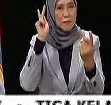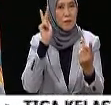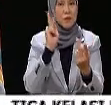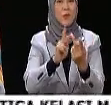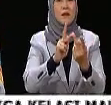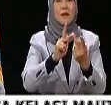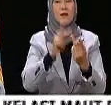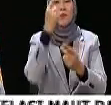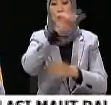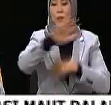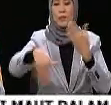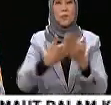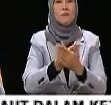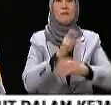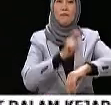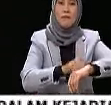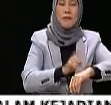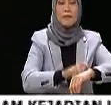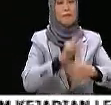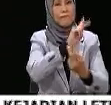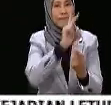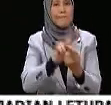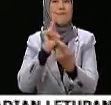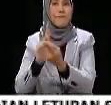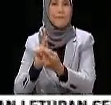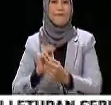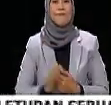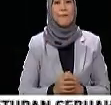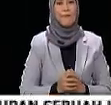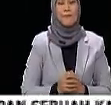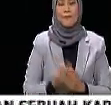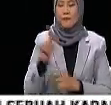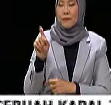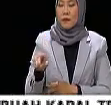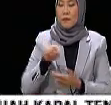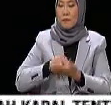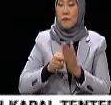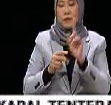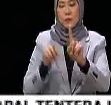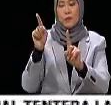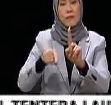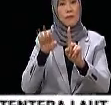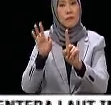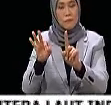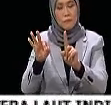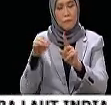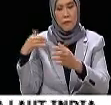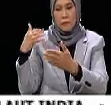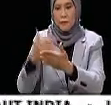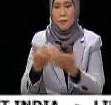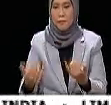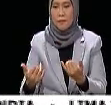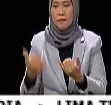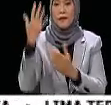untuk semua Masa dan semua keadaan hujan baik maksudnya dari 1-9-2018 hingga ke saat ini lebih